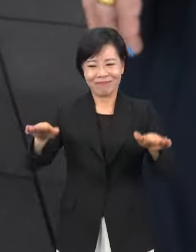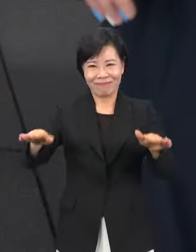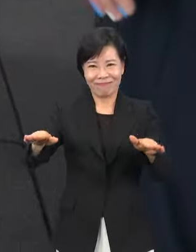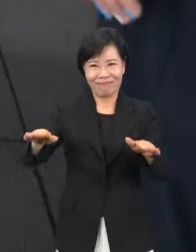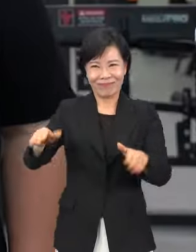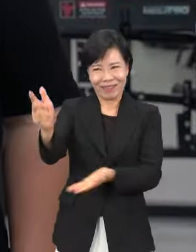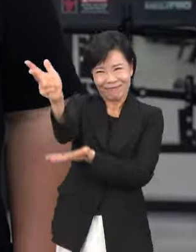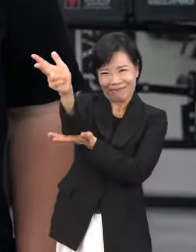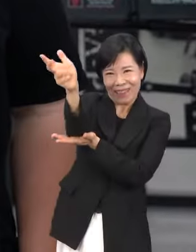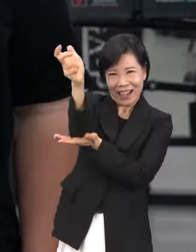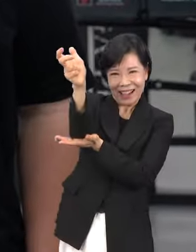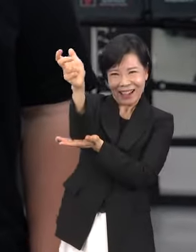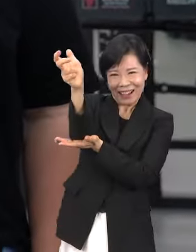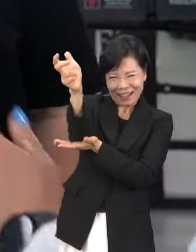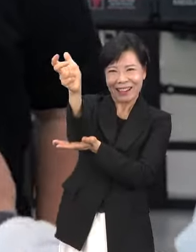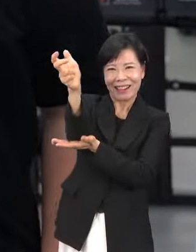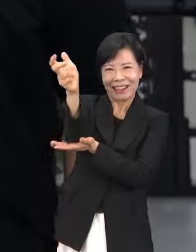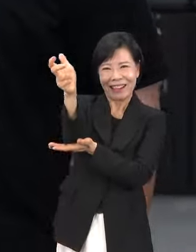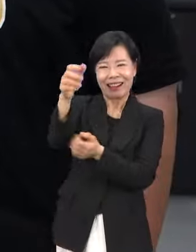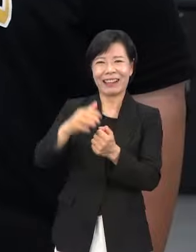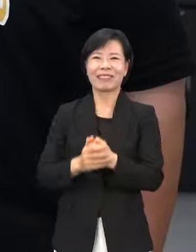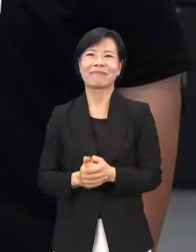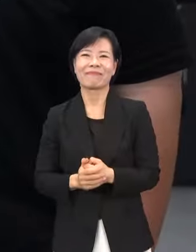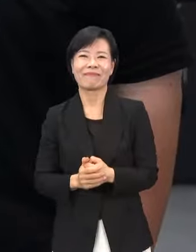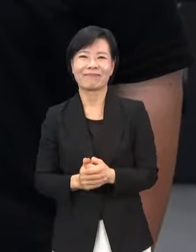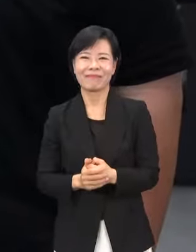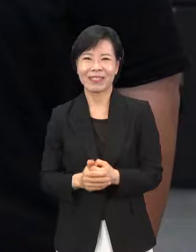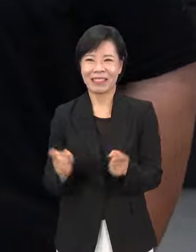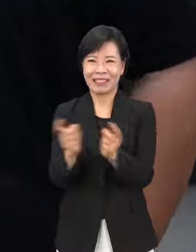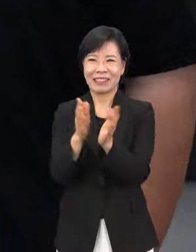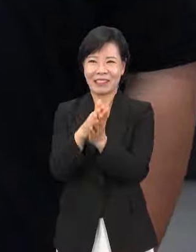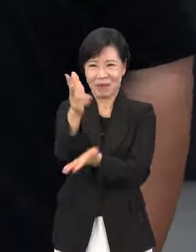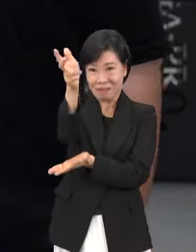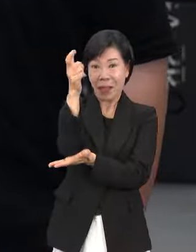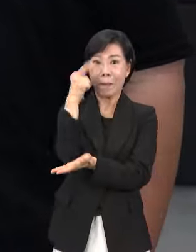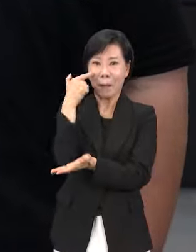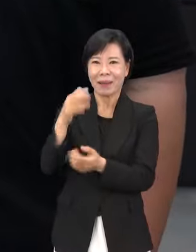네. 여기 표적이 여기 있어요. 표적이 저기라고 생각하고요.